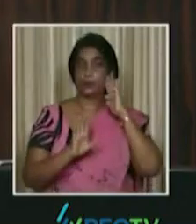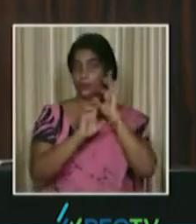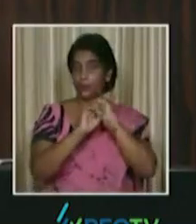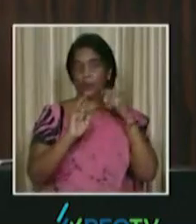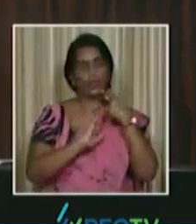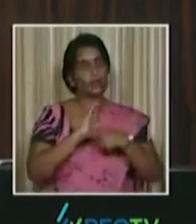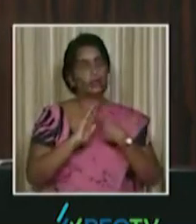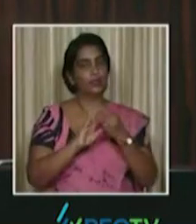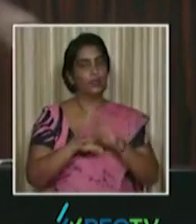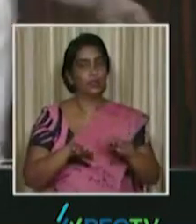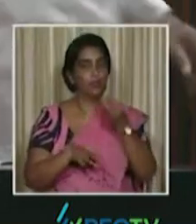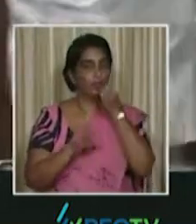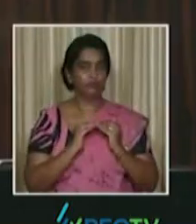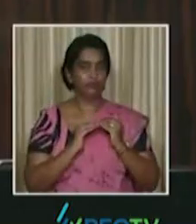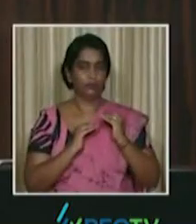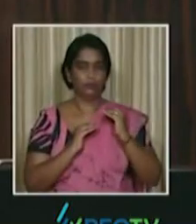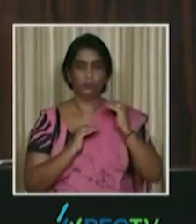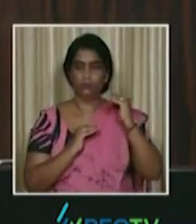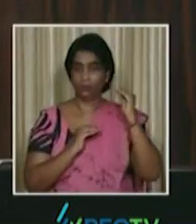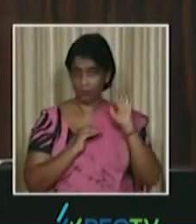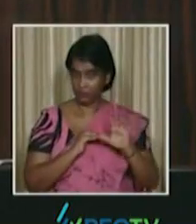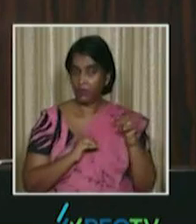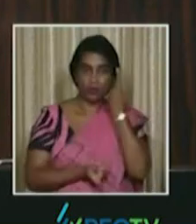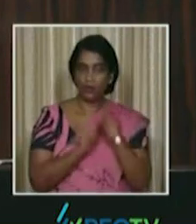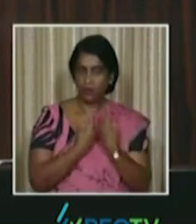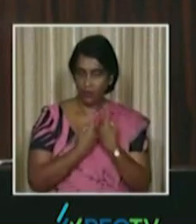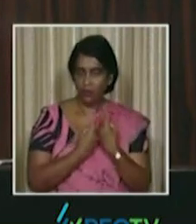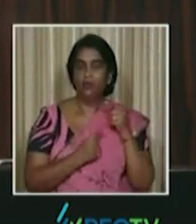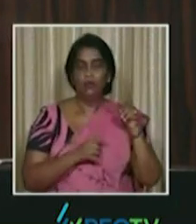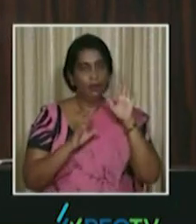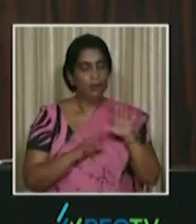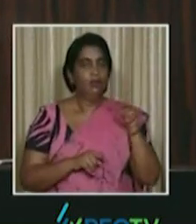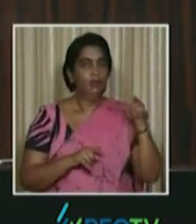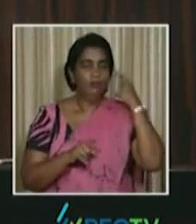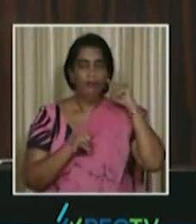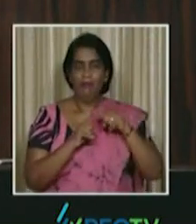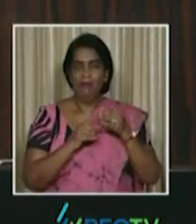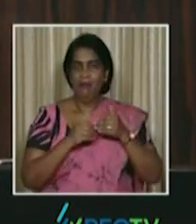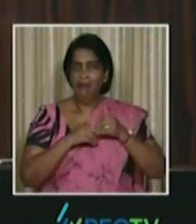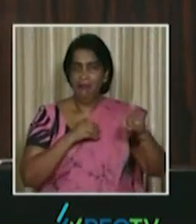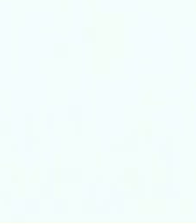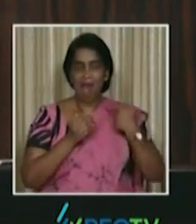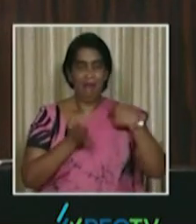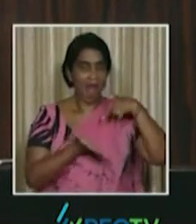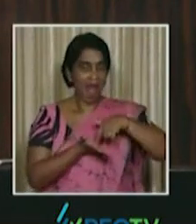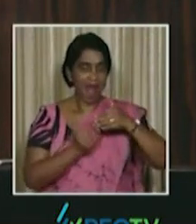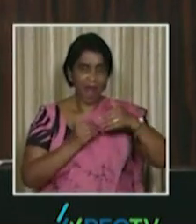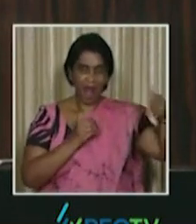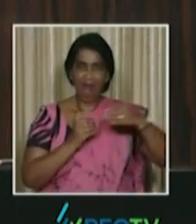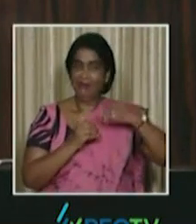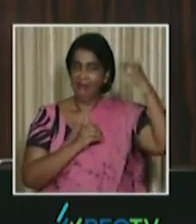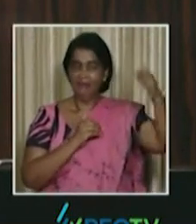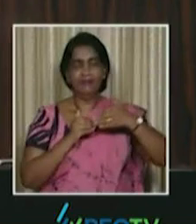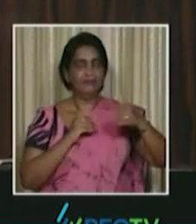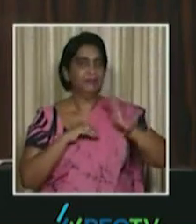ශ්‍රී ලංකාවේ ළමා මන්ද පෝෂණ තත්ත්වයේ වැඩි වීම පවතින නේද යන්න සොයා බැලීමටත් එසේනම් මේ සඳහා ගත යුතු කෙටි කාලීන මධ්‍ය කාලීන හා දිගු කාලීන